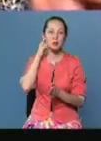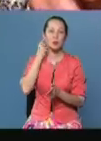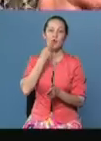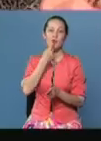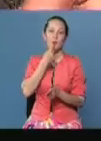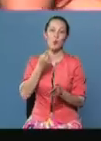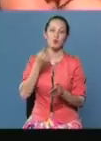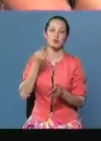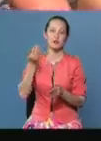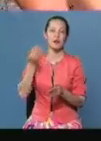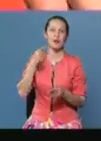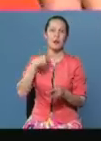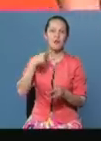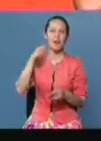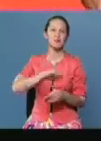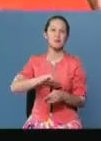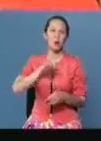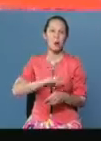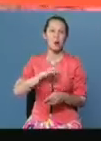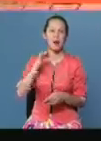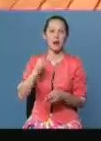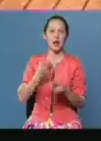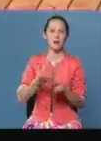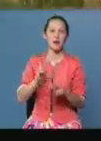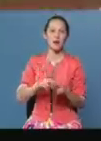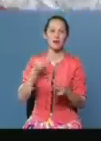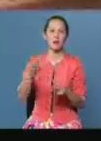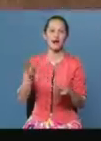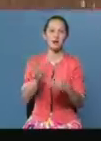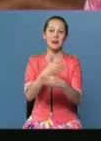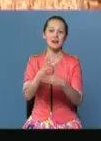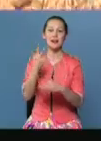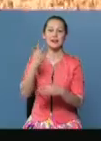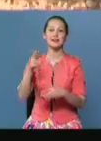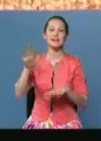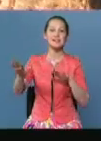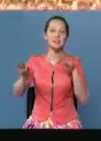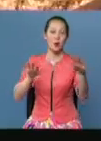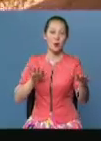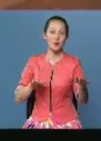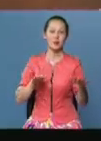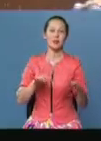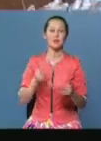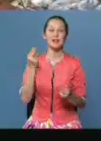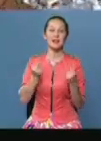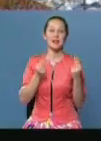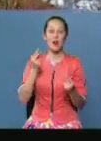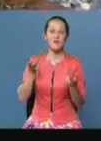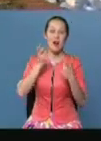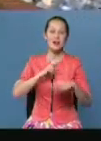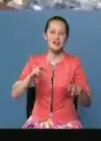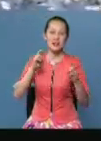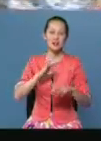уверены психологи. Как раз они разделили зеленую сенсорную площадку на три зоны – созерцательную, игровую, исследовательскую.